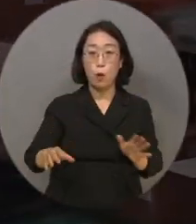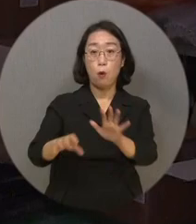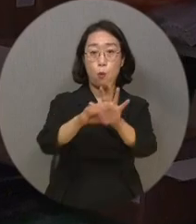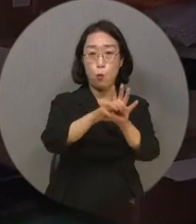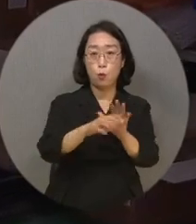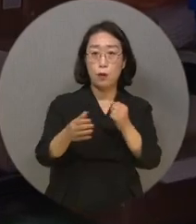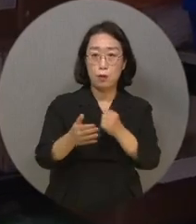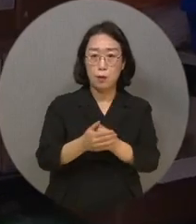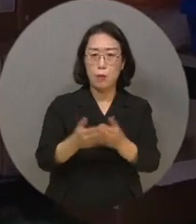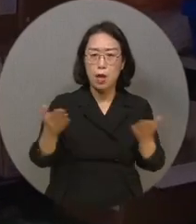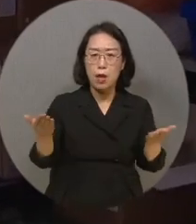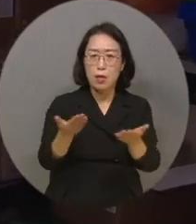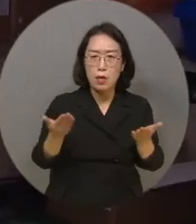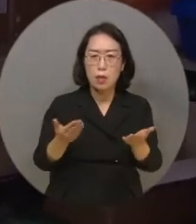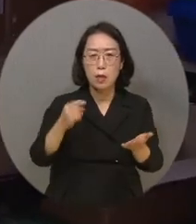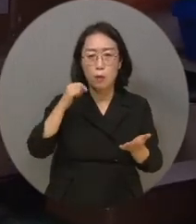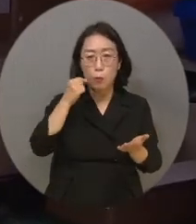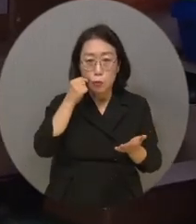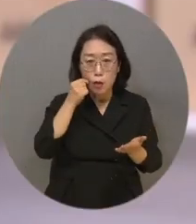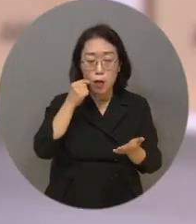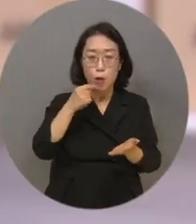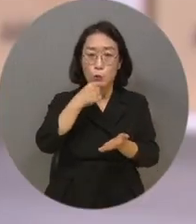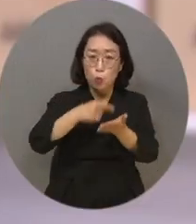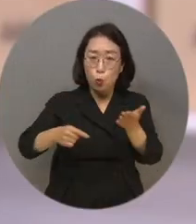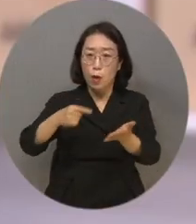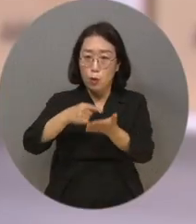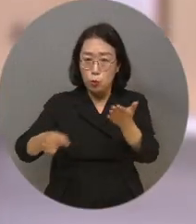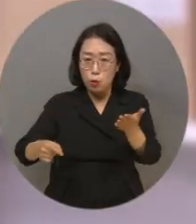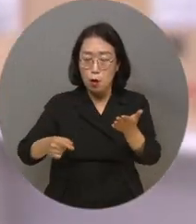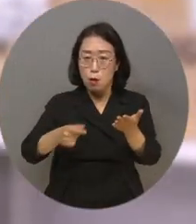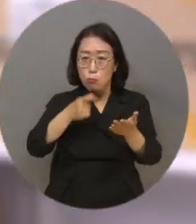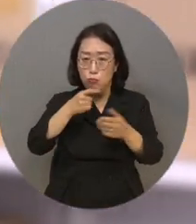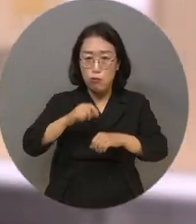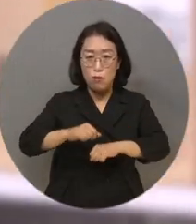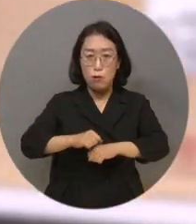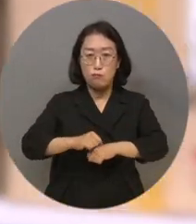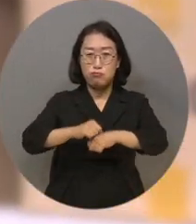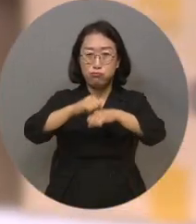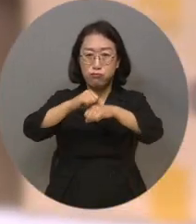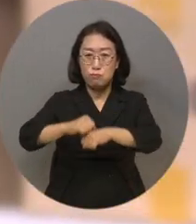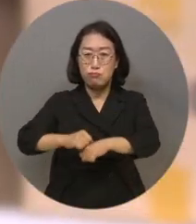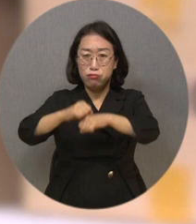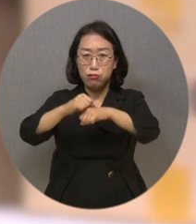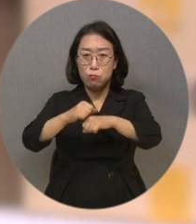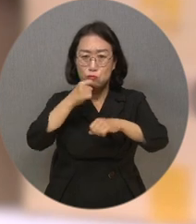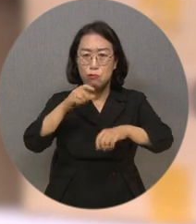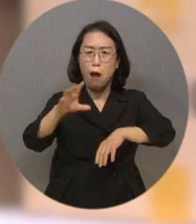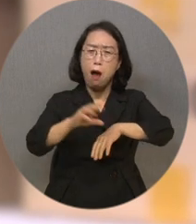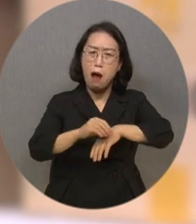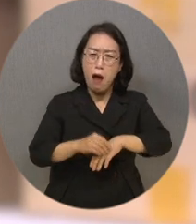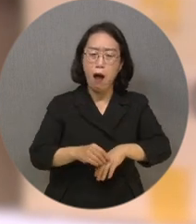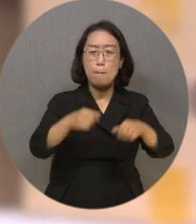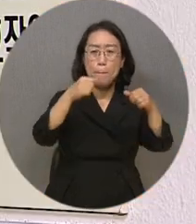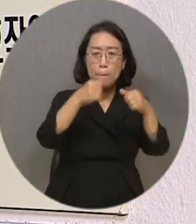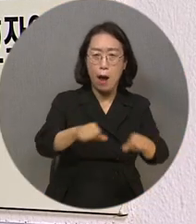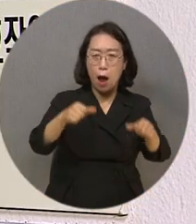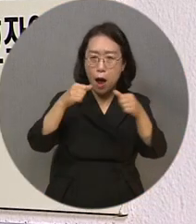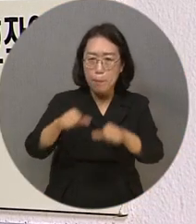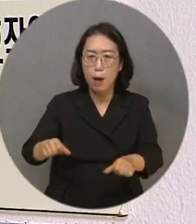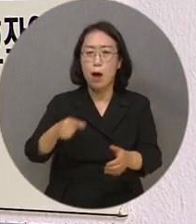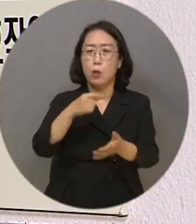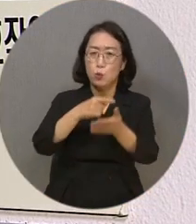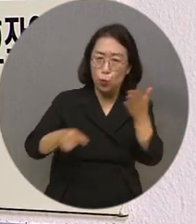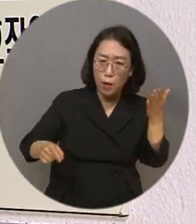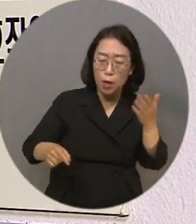인해 한동안 적자를 면하지 못한 상황에서 침수 피해로 인해 납품을 기다리는 물건들이 젖어서 못 쓰게 됐고